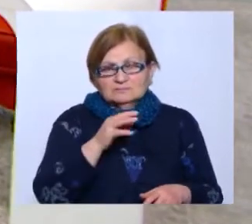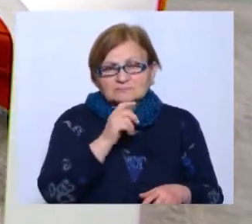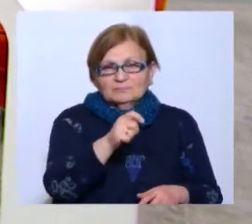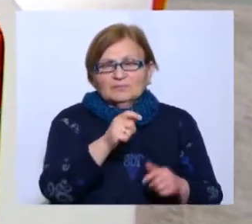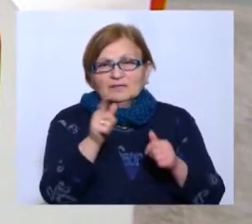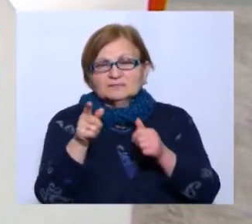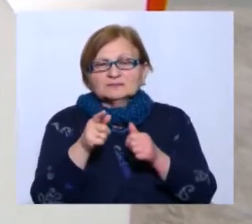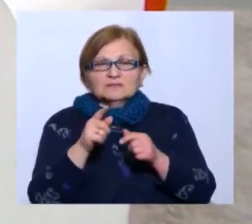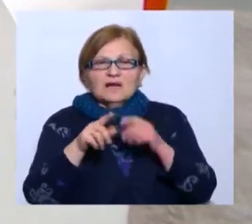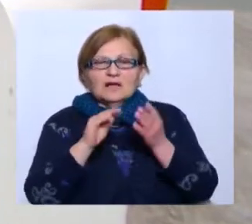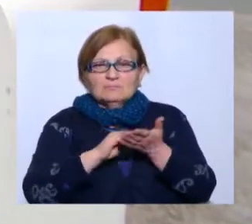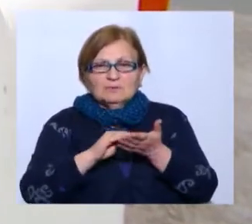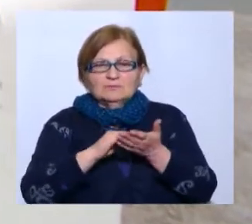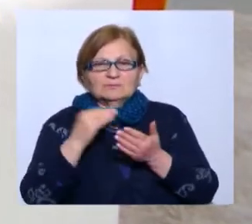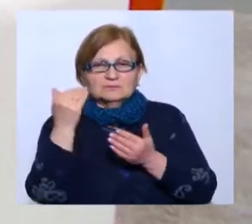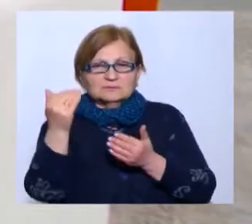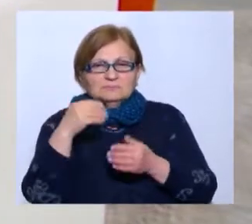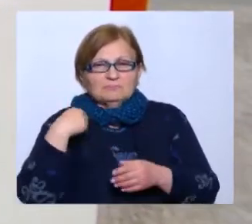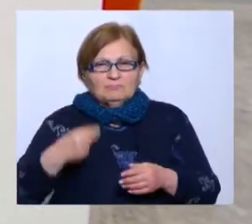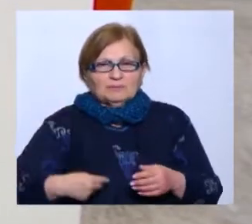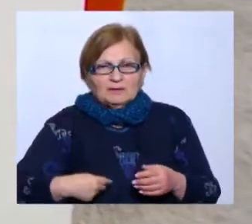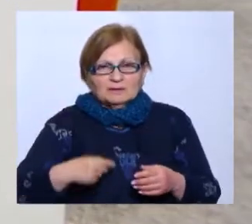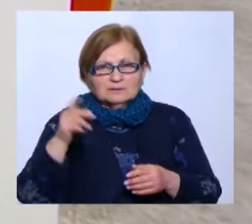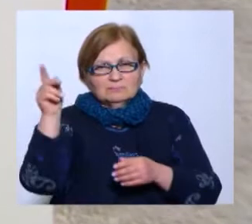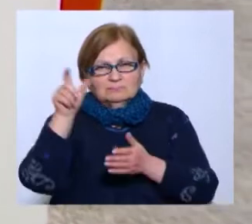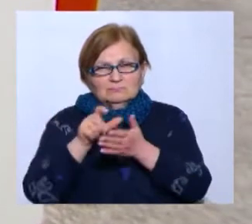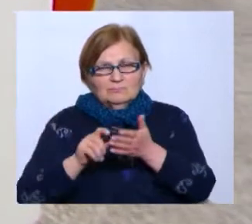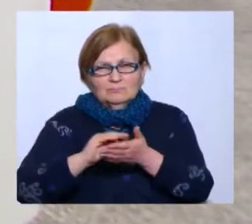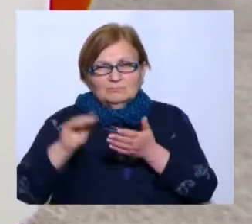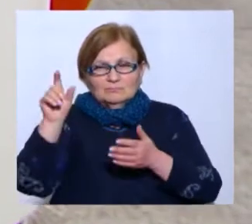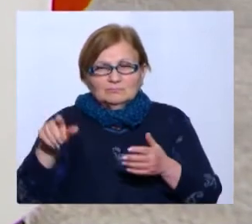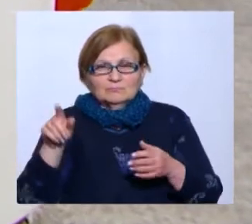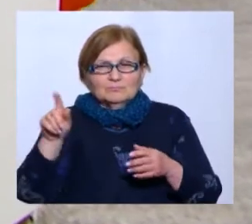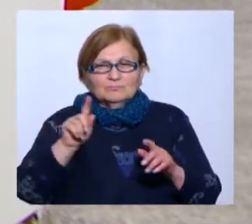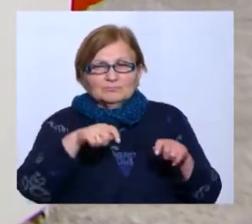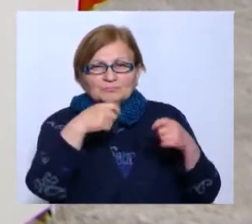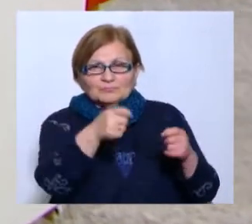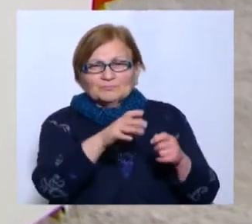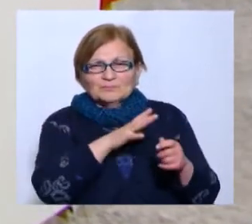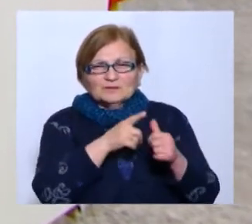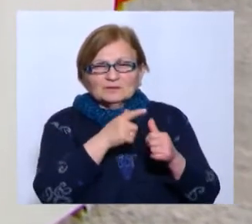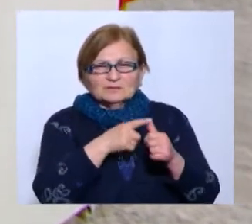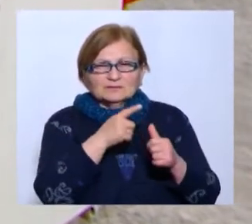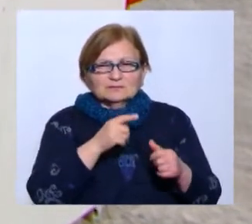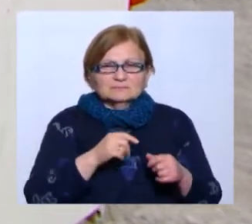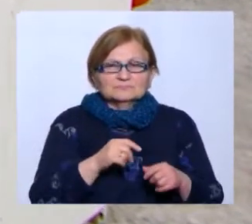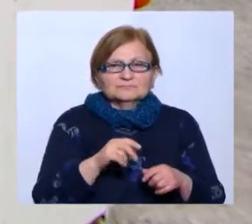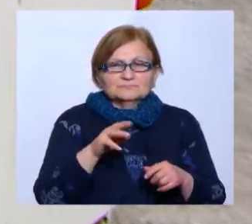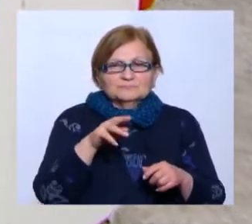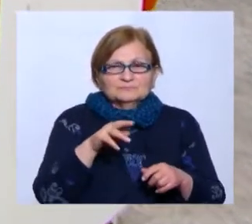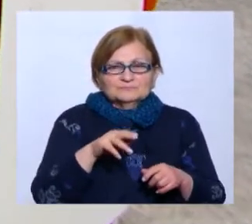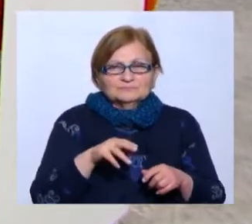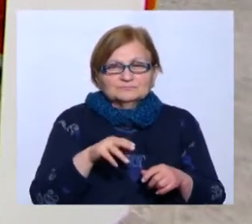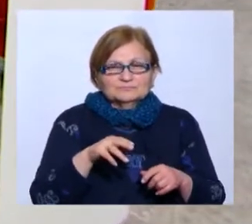ფრანგი სიმბოლისტის სტეფან მალარმეს სიტყვები, რომელიც მან ფრანგ პარნასის პოეტზე ვილია დე